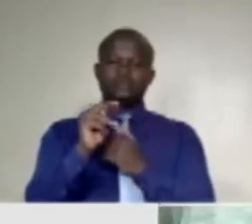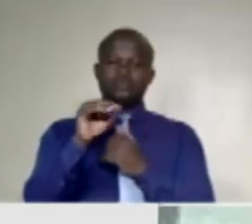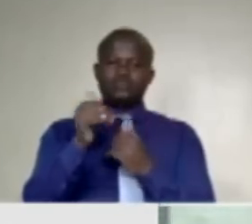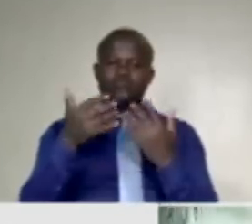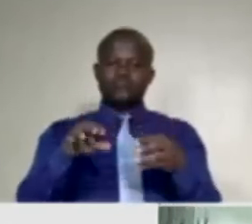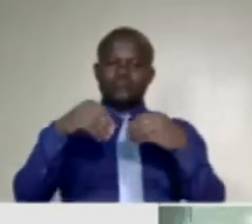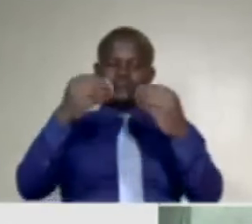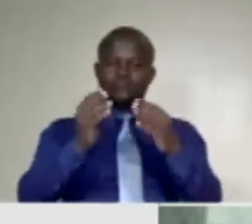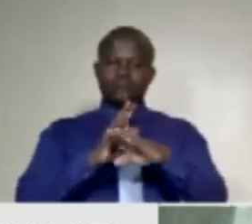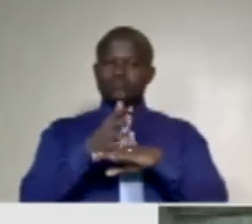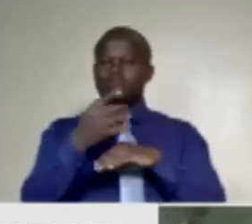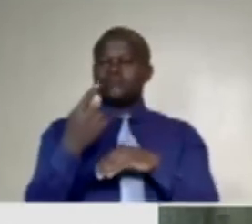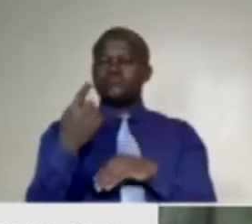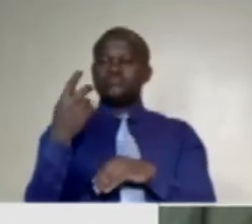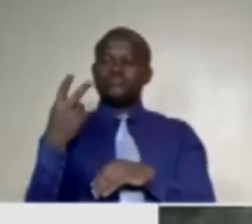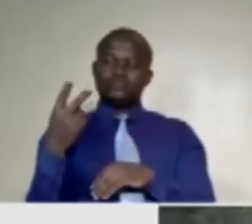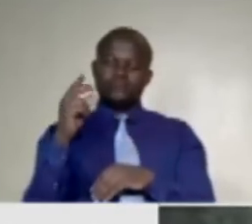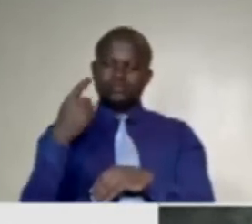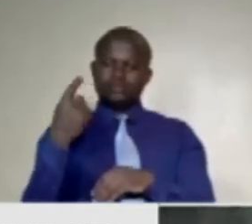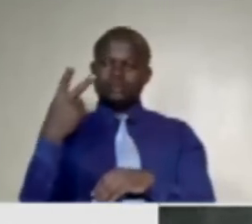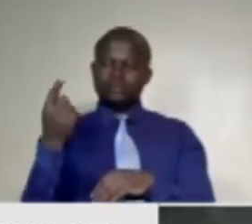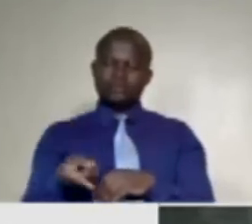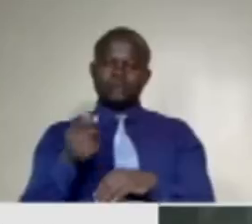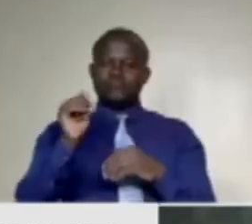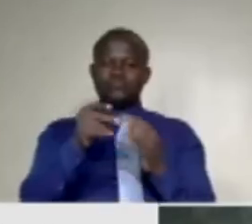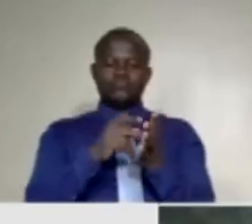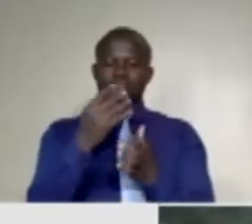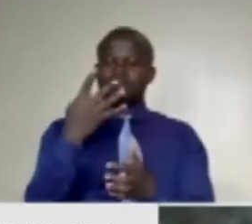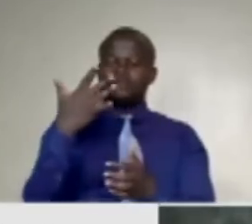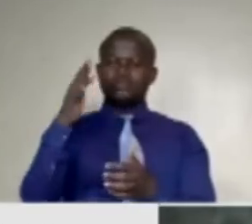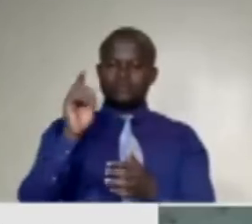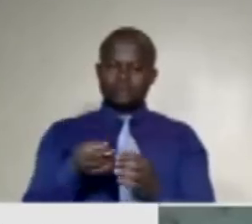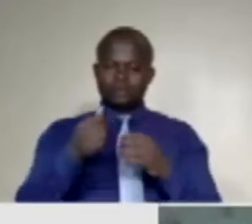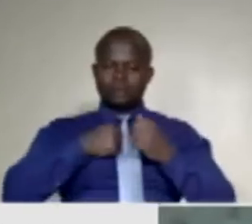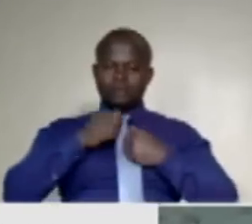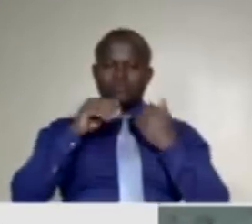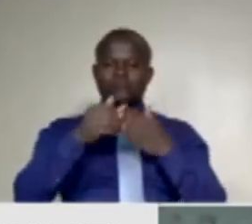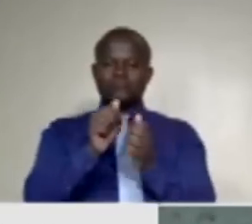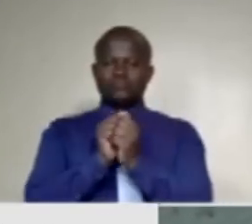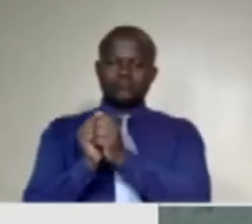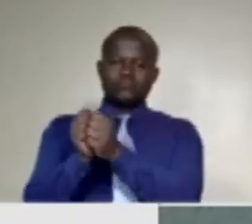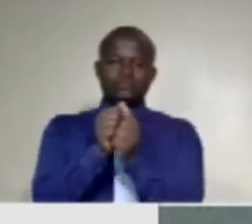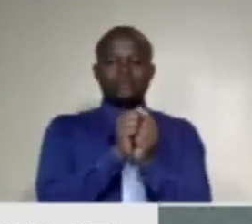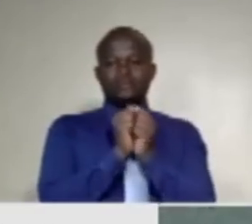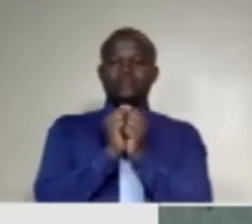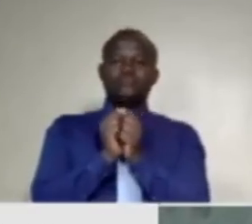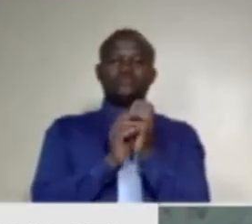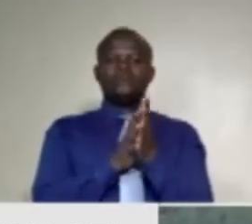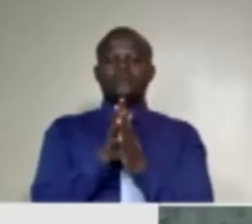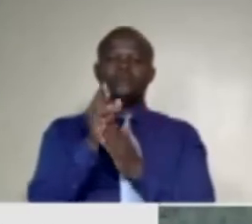hamaze gutanga imbabura 2021 imwe ikaba ihagaze 45,000,000 by'amafaranga y'u Rwanda zose hamwe zikaba zihagaze angana na